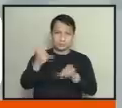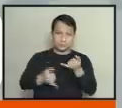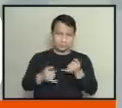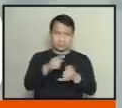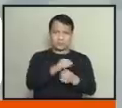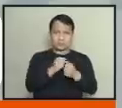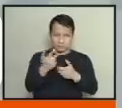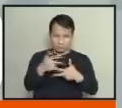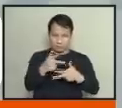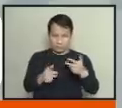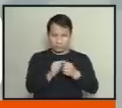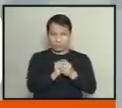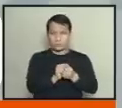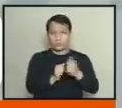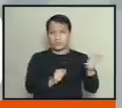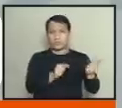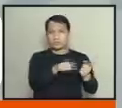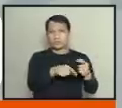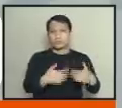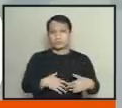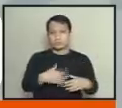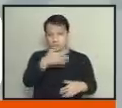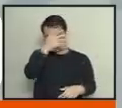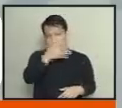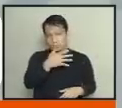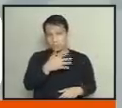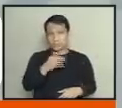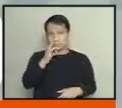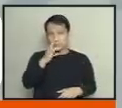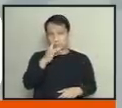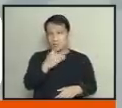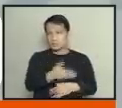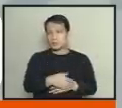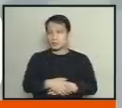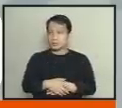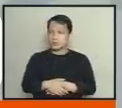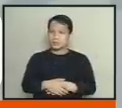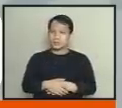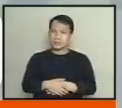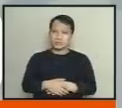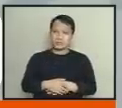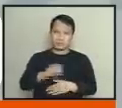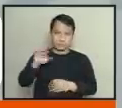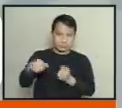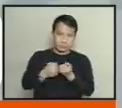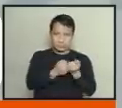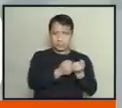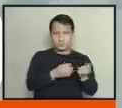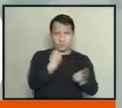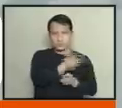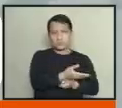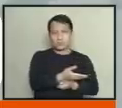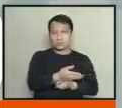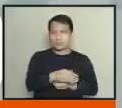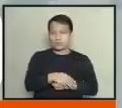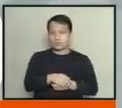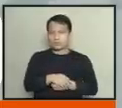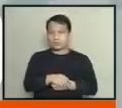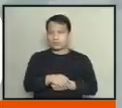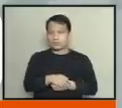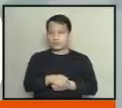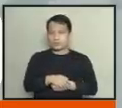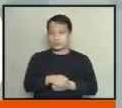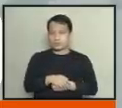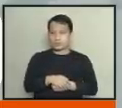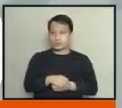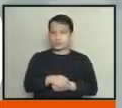Andun din po. Andun na nag-aalaga sa yaya. Okay. So, sir, sa taytay. Obligado akong magbigay pala kung ganon. Dahil yung mga bata pala. Tanong niya po,